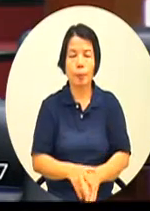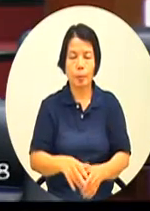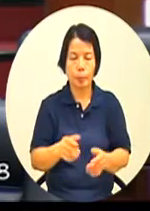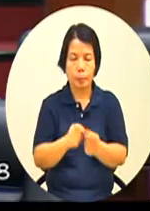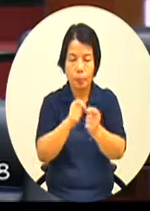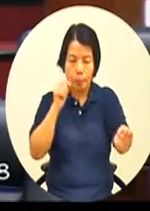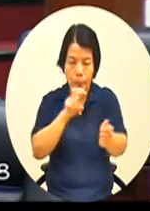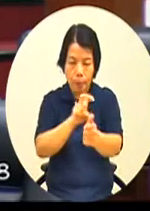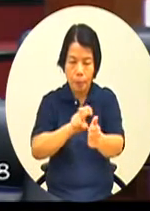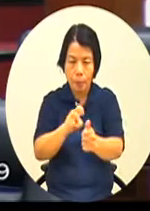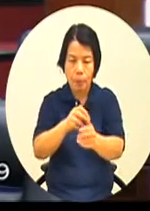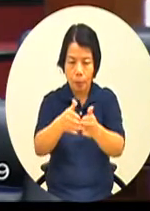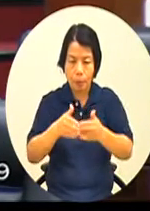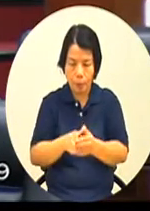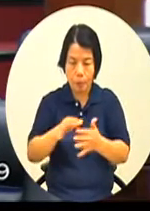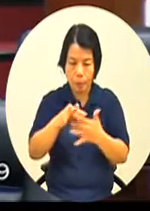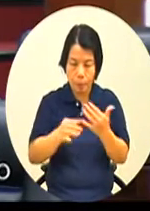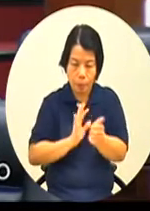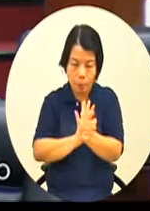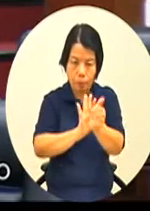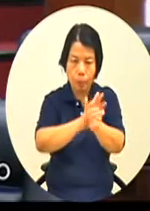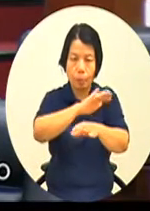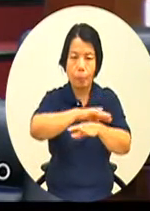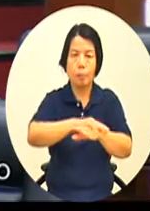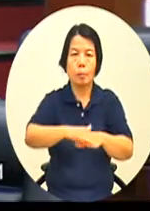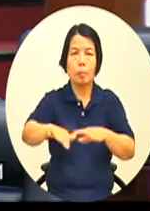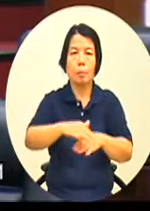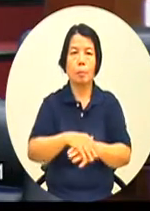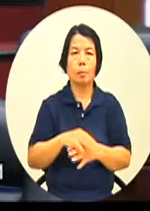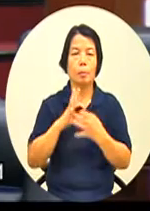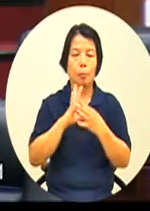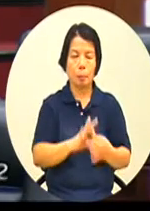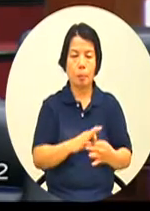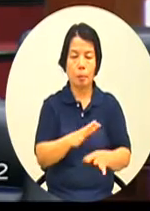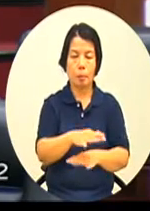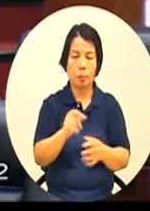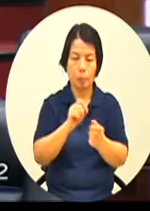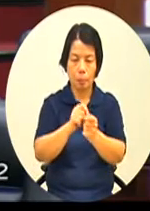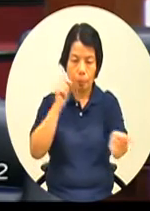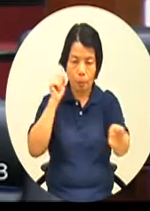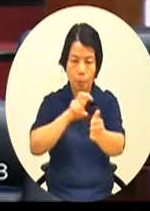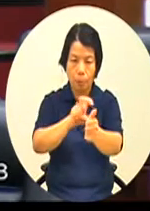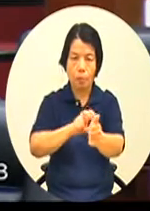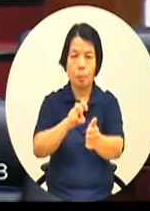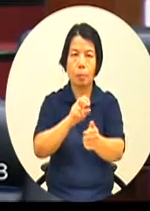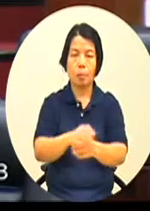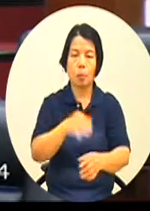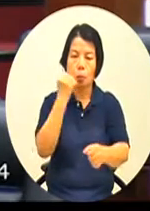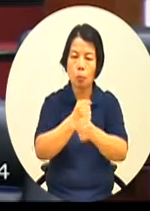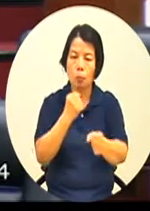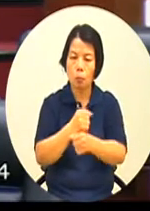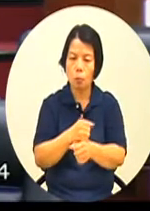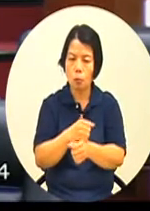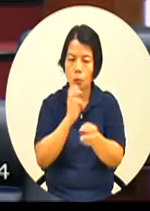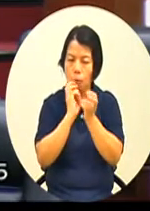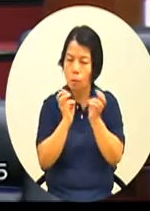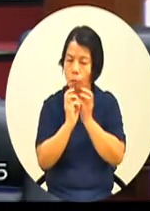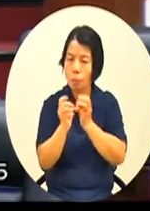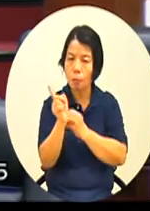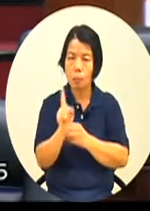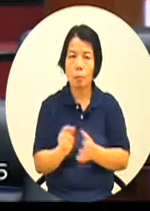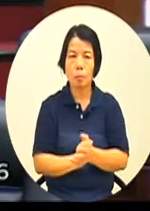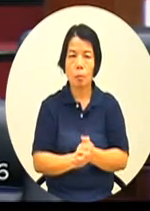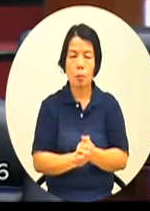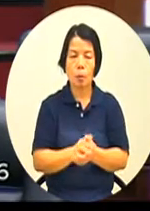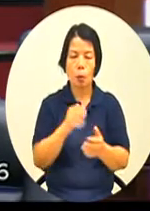续来推动，那未来其实这些长照到底要做到多要做多久，要多